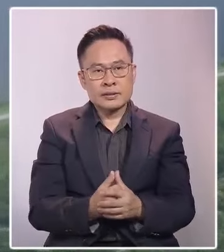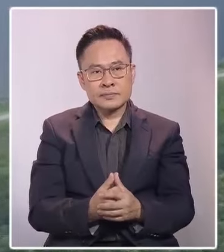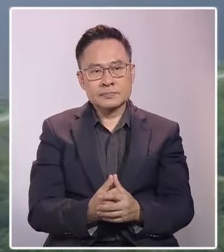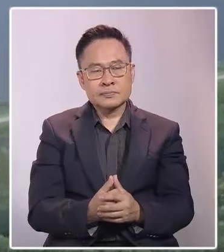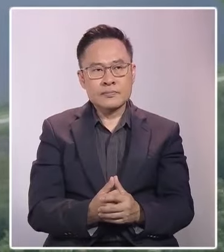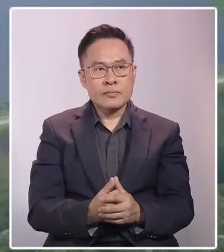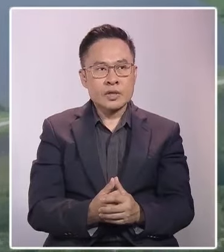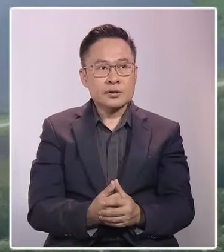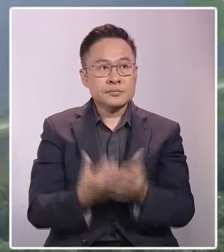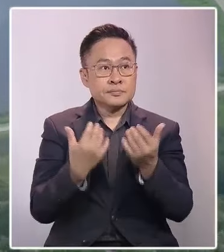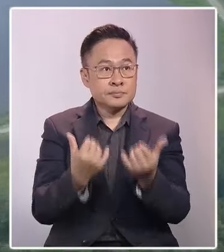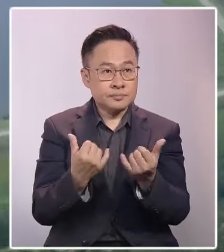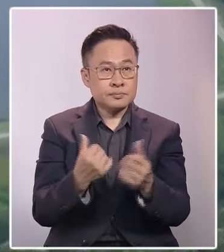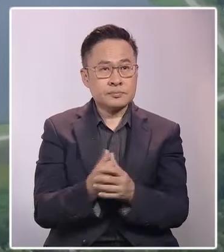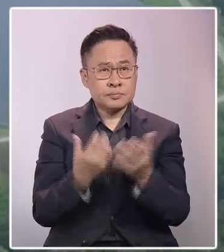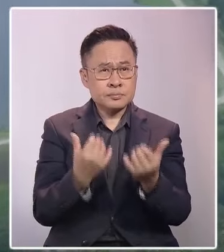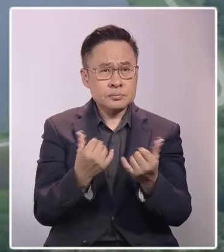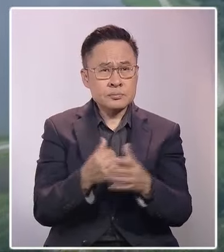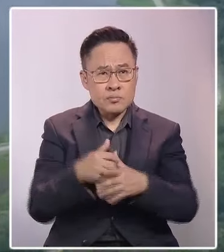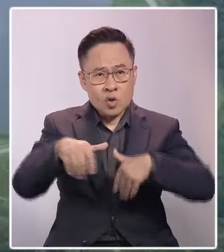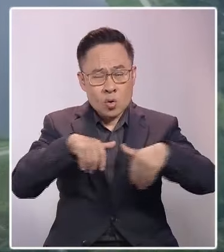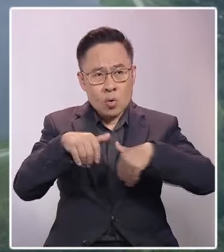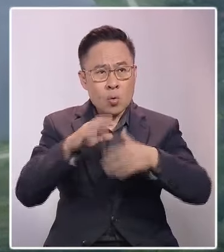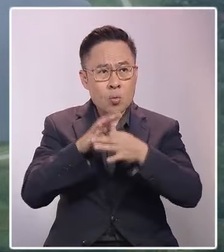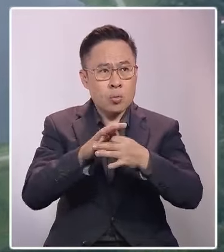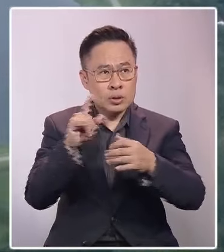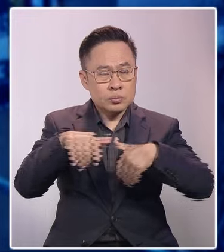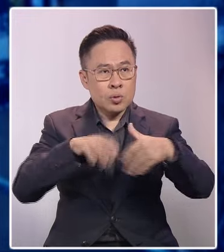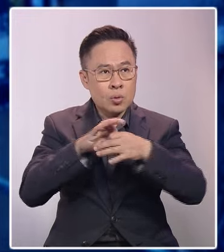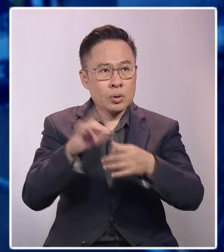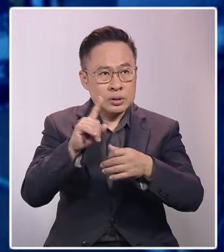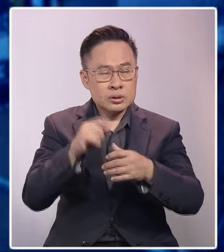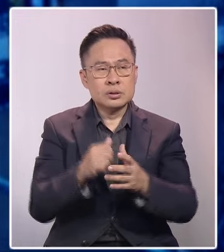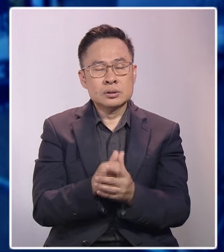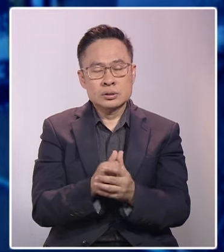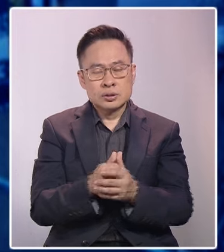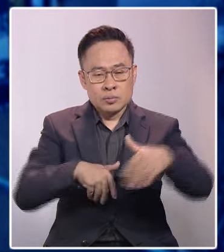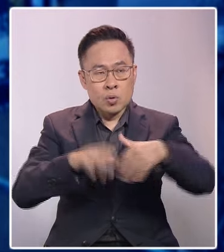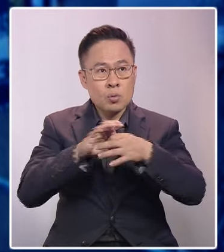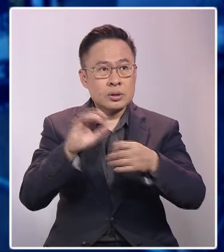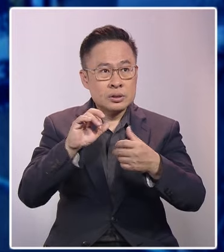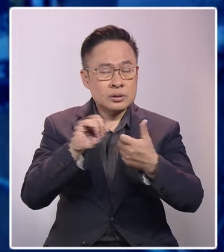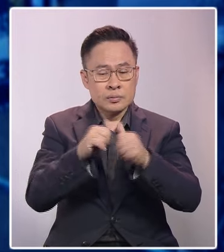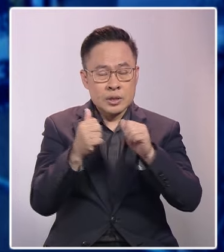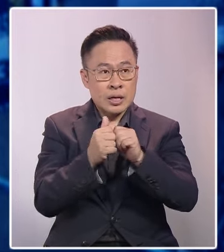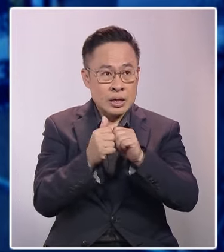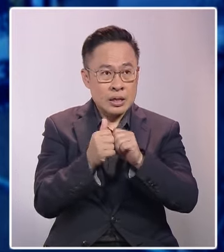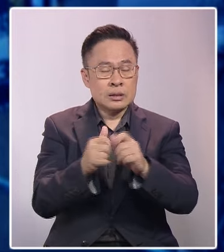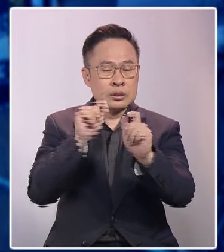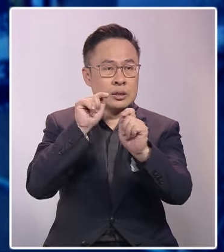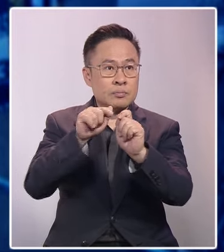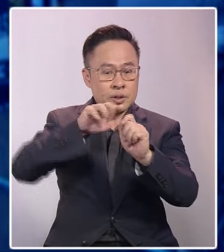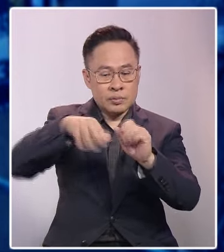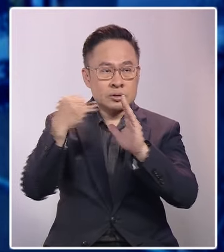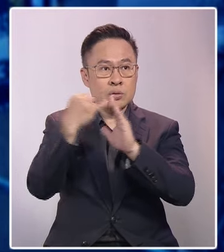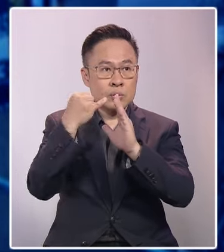ตอนนี้เนี่ยเอ่อจุดที่หลายคนเฝ้าระวังเป็นพิเศษเพราะว่ามันเป็นจุดที่อาจจะส่งผลให้พื้นที่ใจกลางเมือง